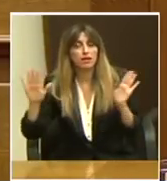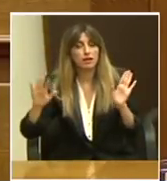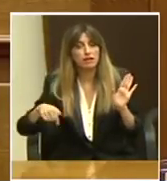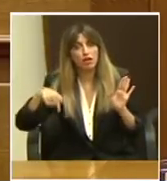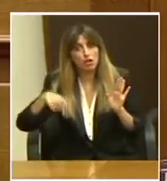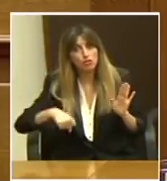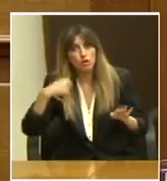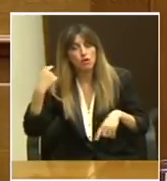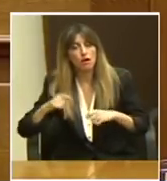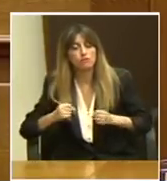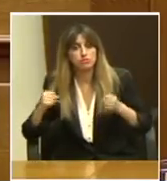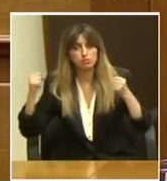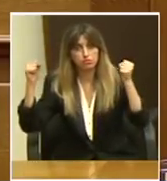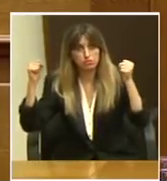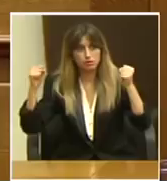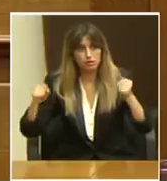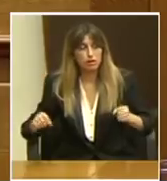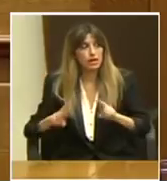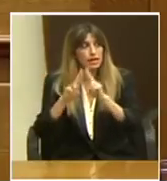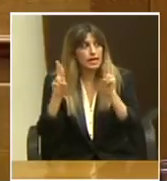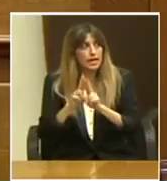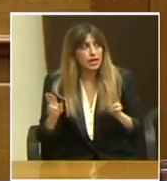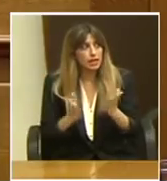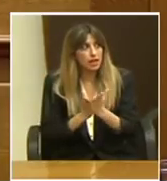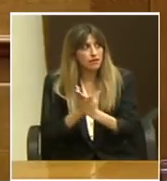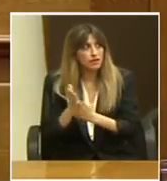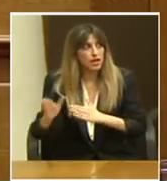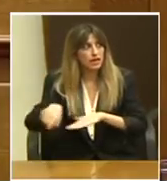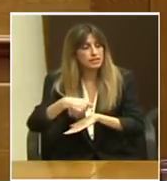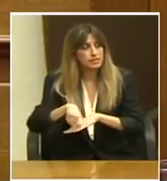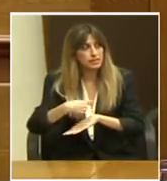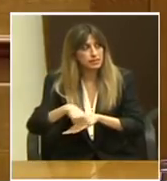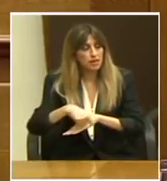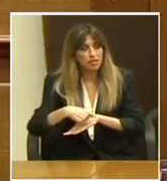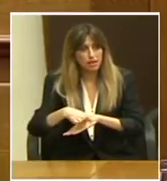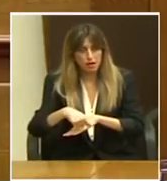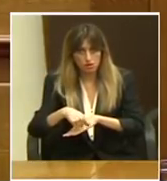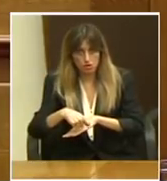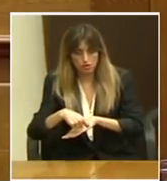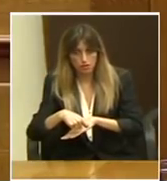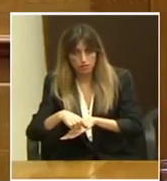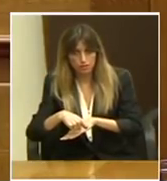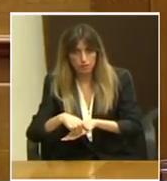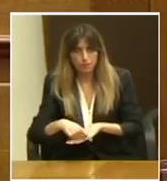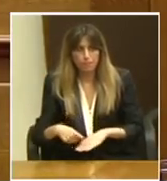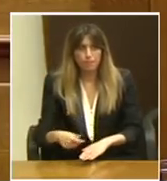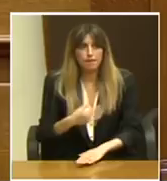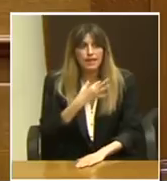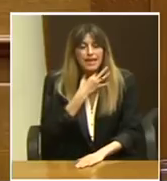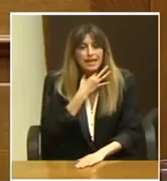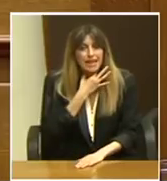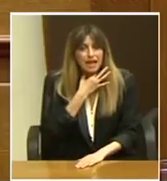διεθνές δίκαιο, και έτσι ερμηνεύεται από την εποχή της ενδιάμεσης συμφωνίας, χρειάζεται ειδική